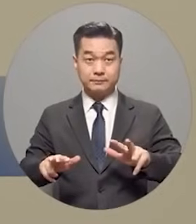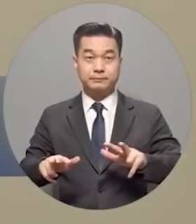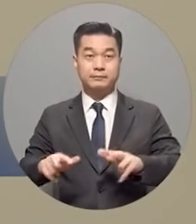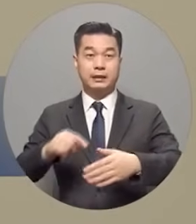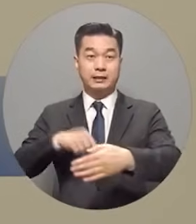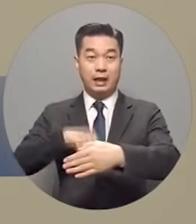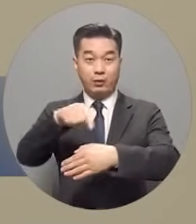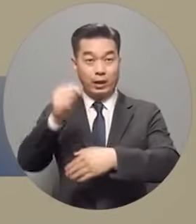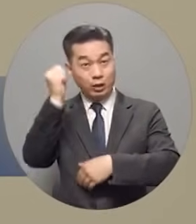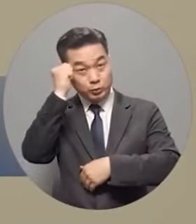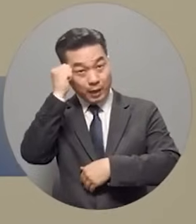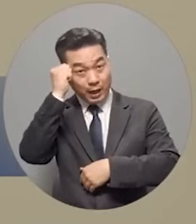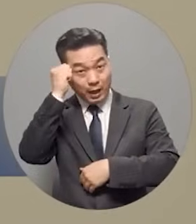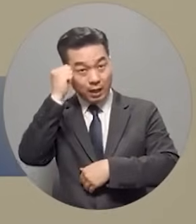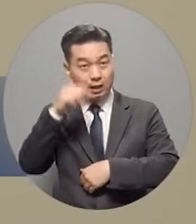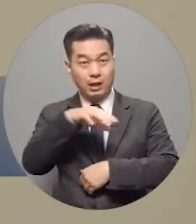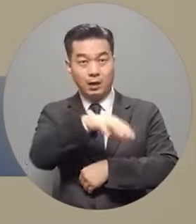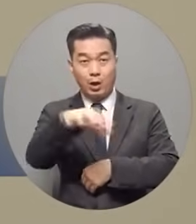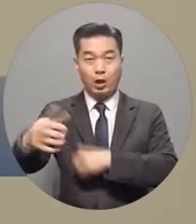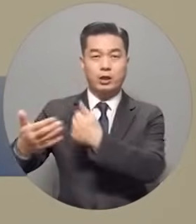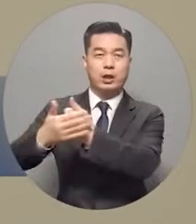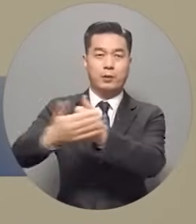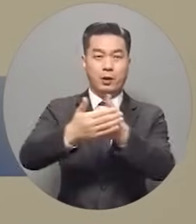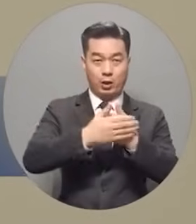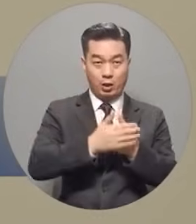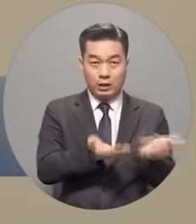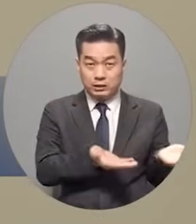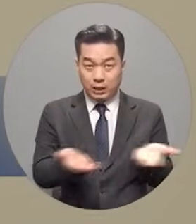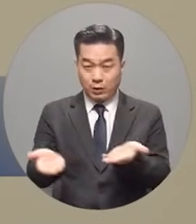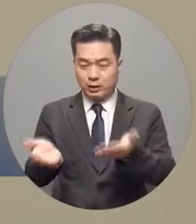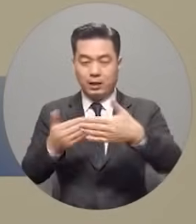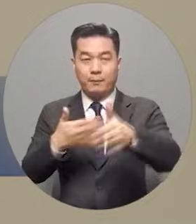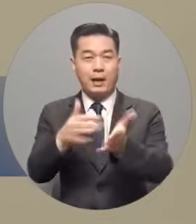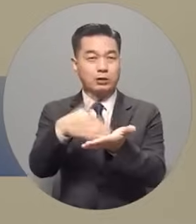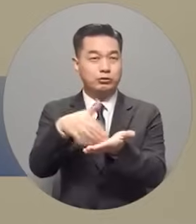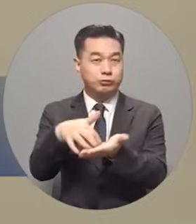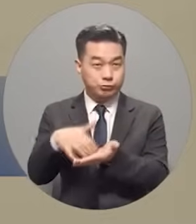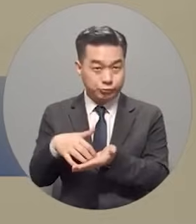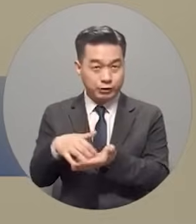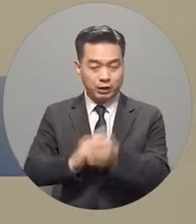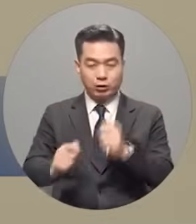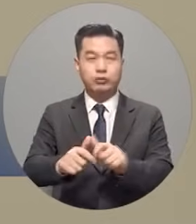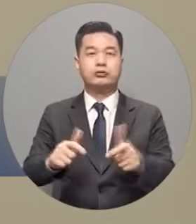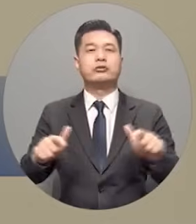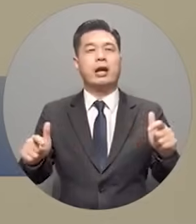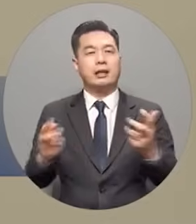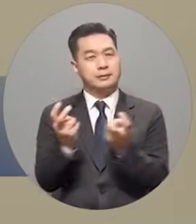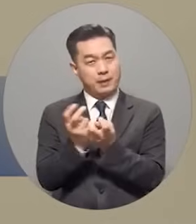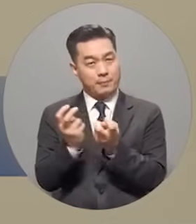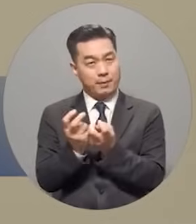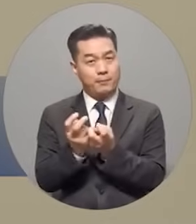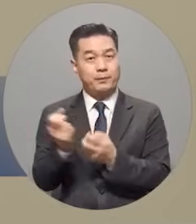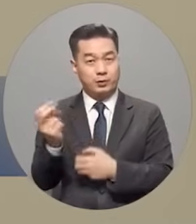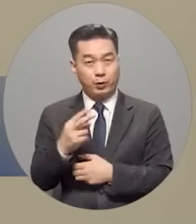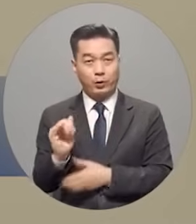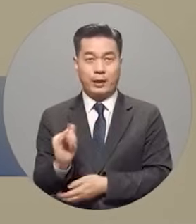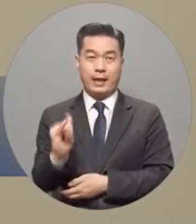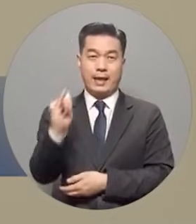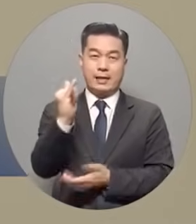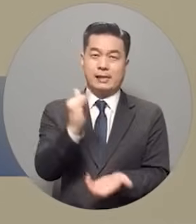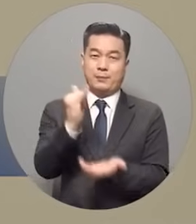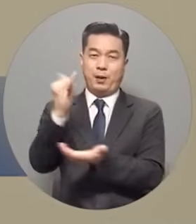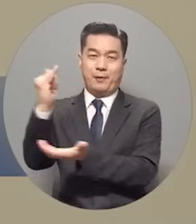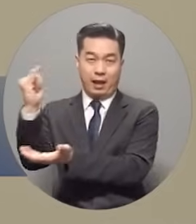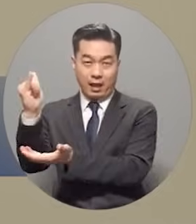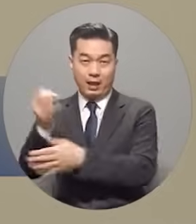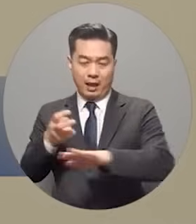の協力を得て提供できる室数を大幅に増加させるとともにヘリ